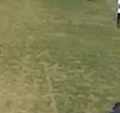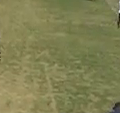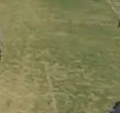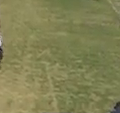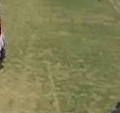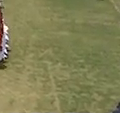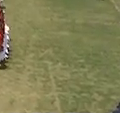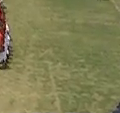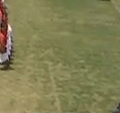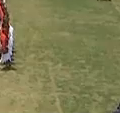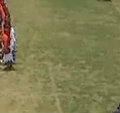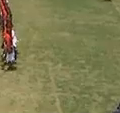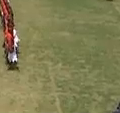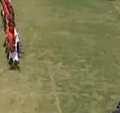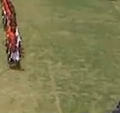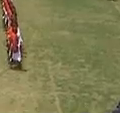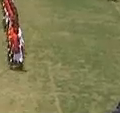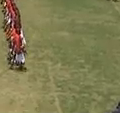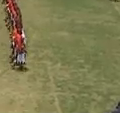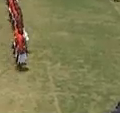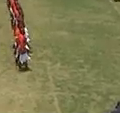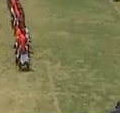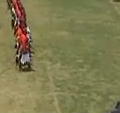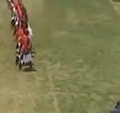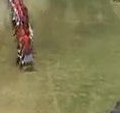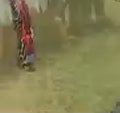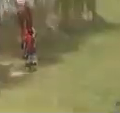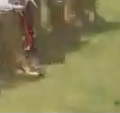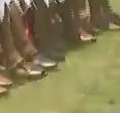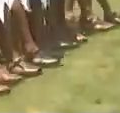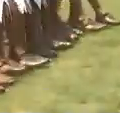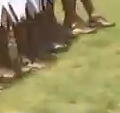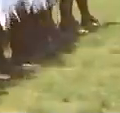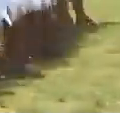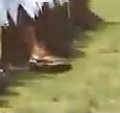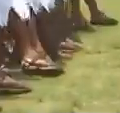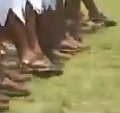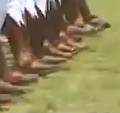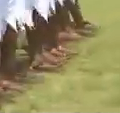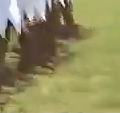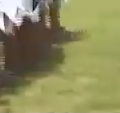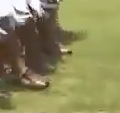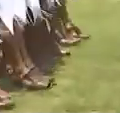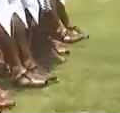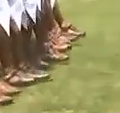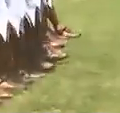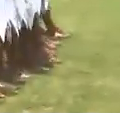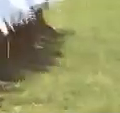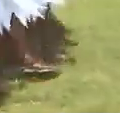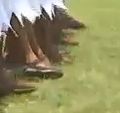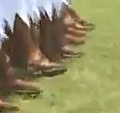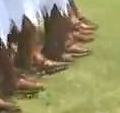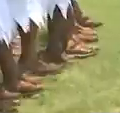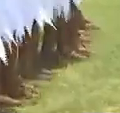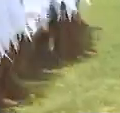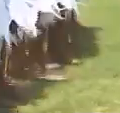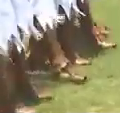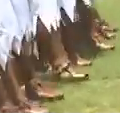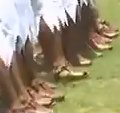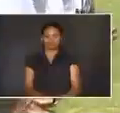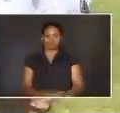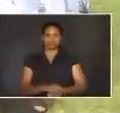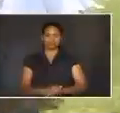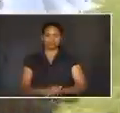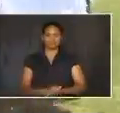ये भी है और ये इस इंटायर परेड को इस वक्त लीड कर रहे हैं. In the Sarabatingoka,